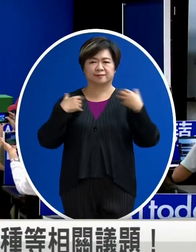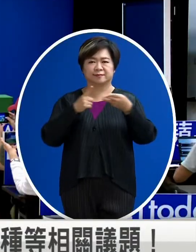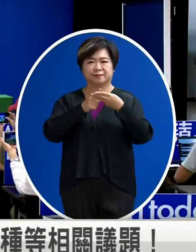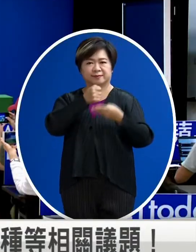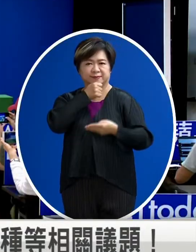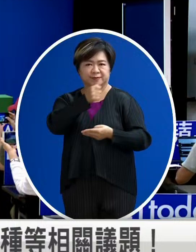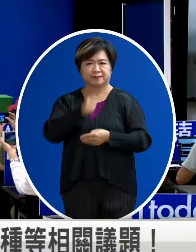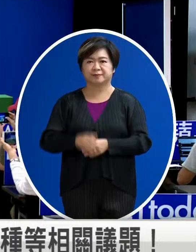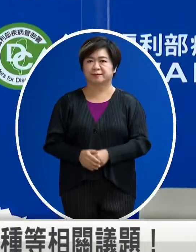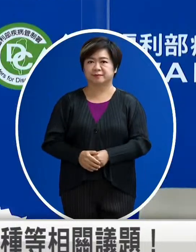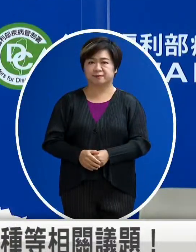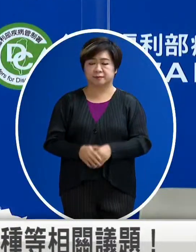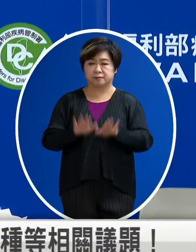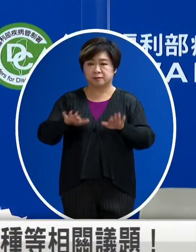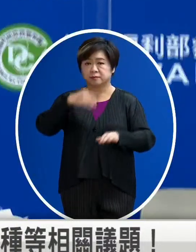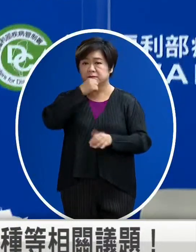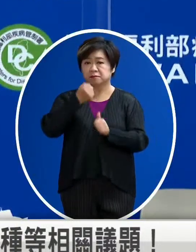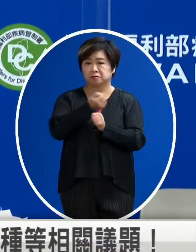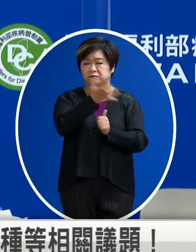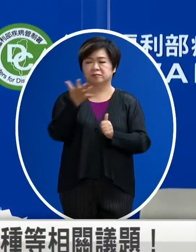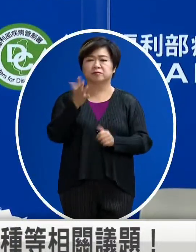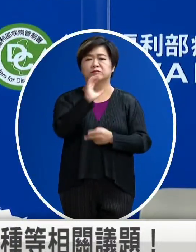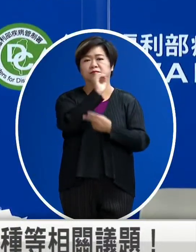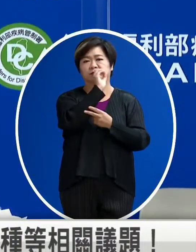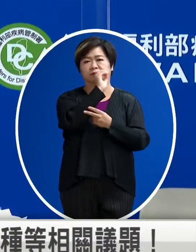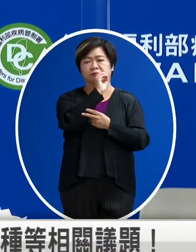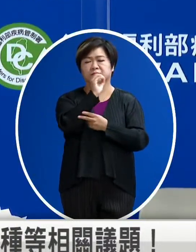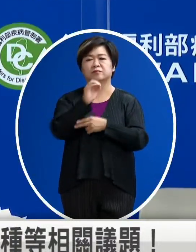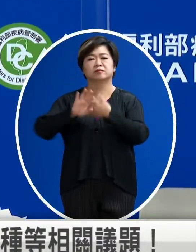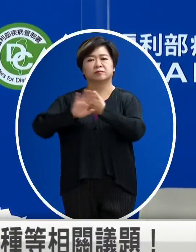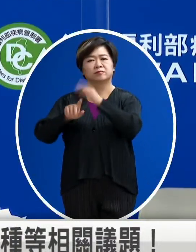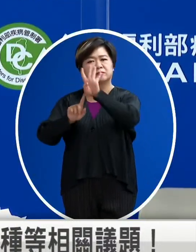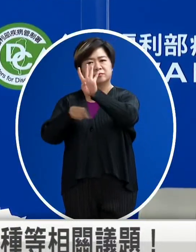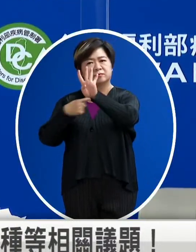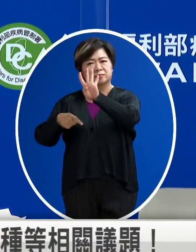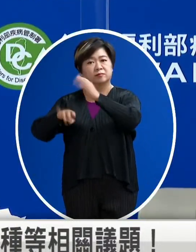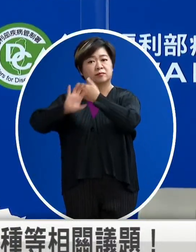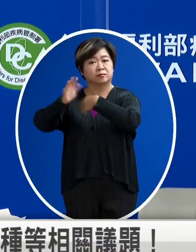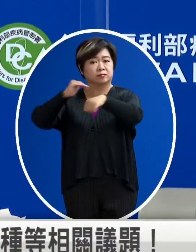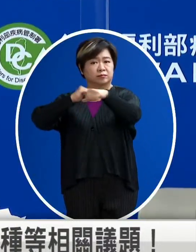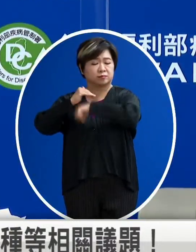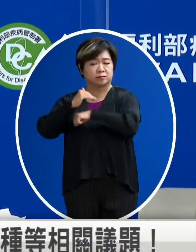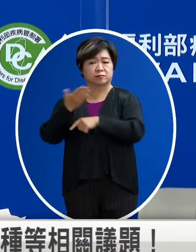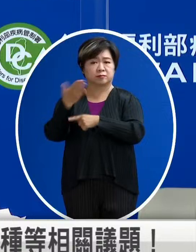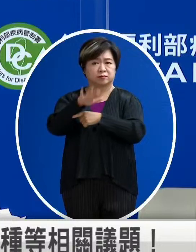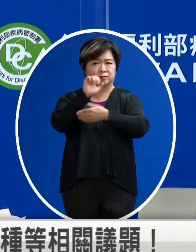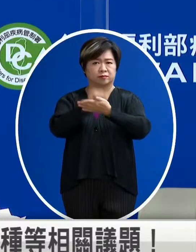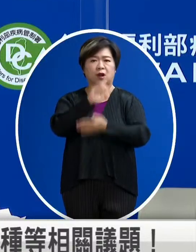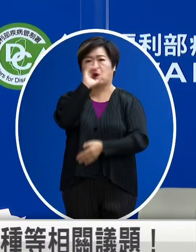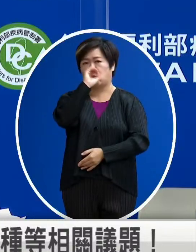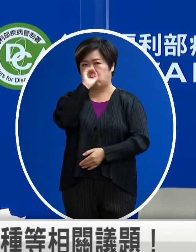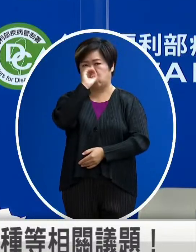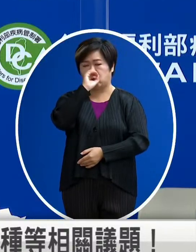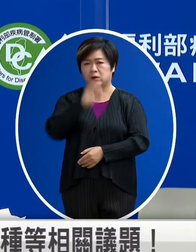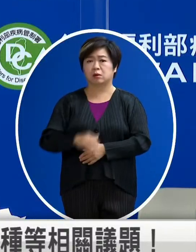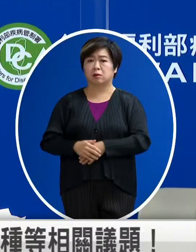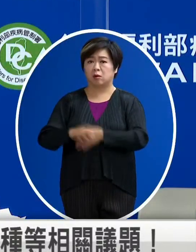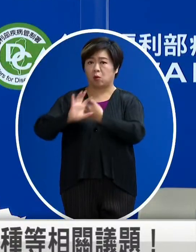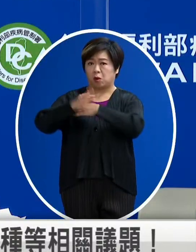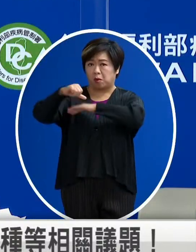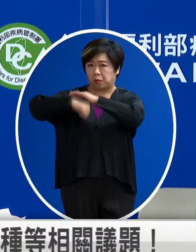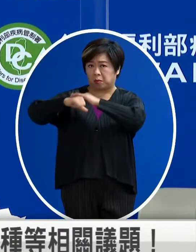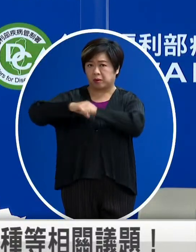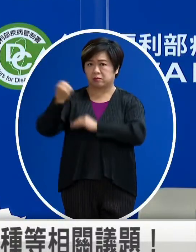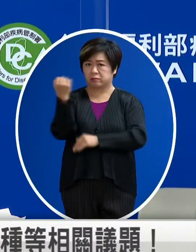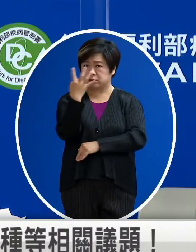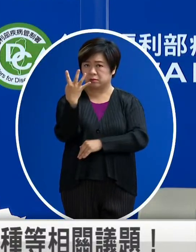天我们的本土病例是0，那有4例境外移入，另外0死亡个案。那这4例的境外移入的个